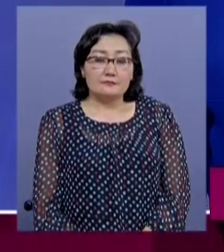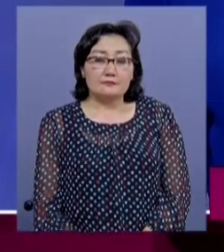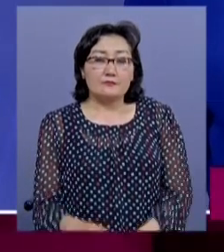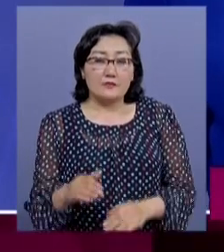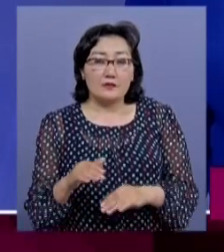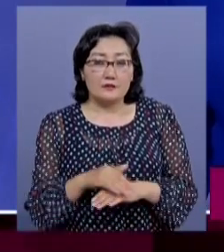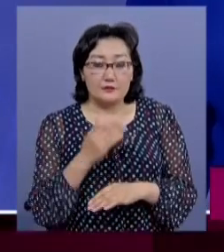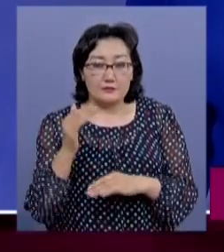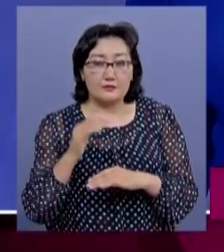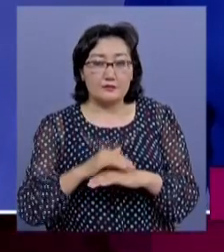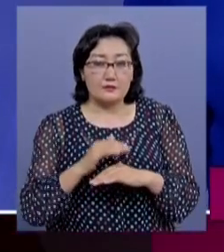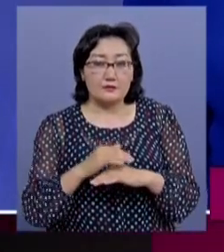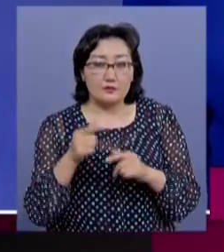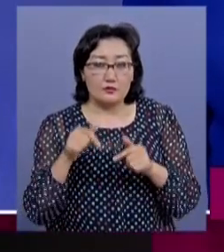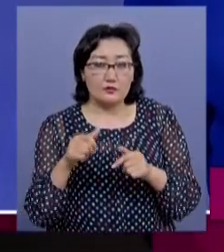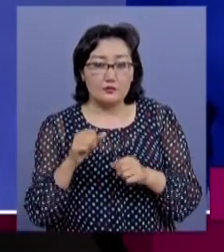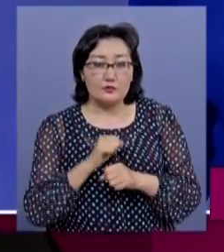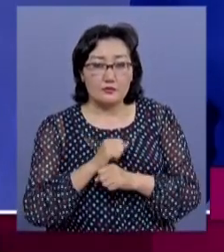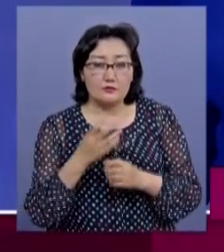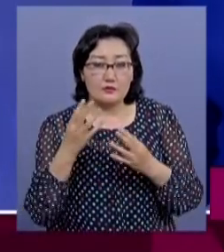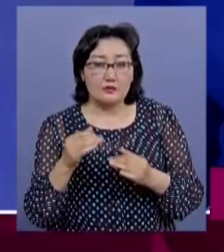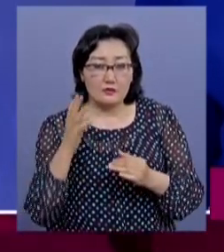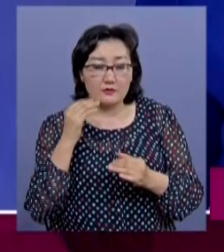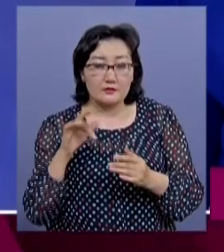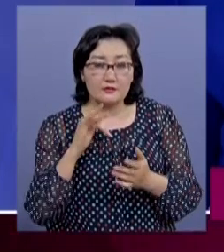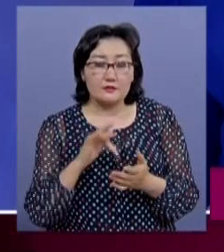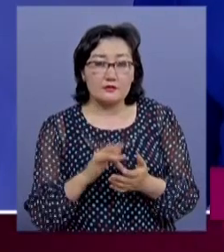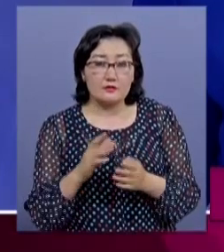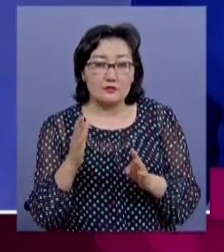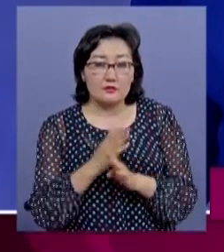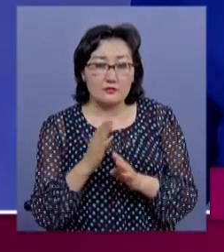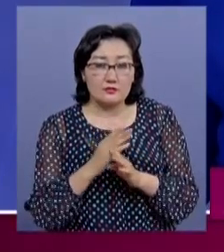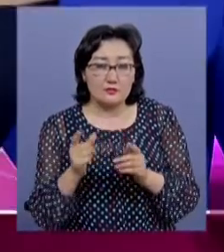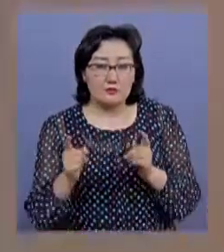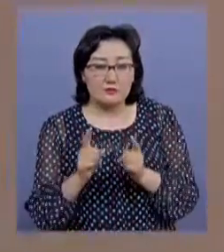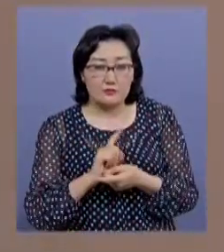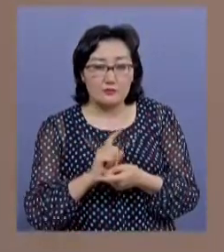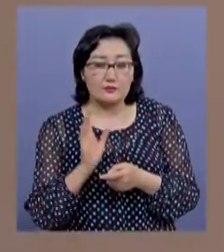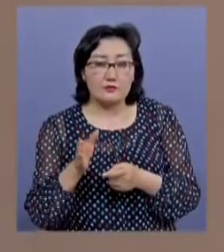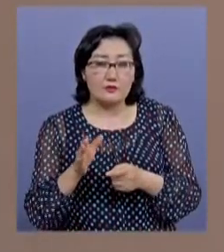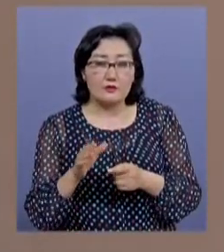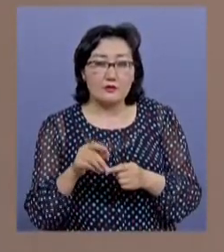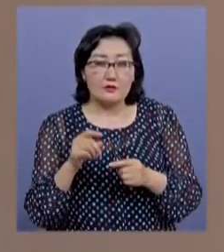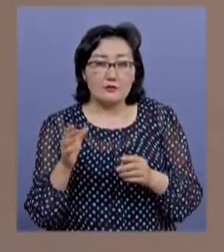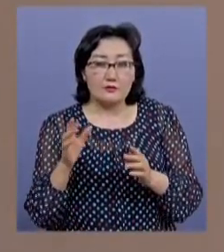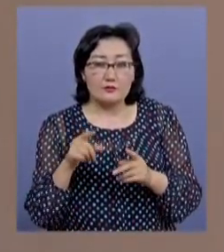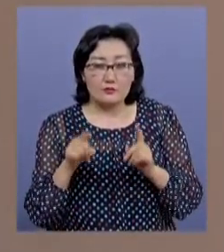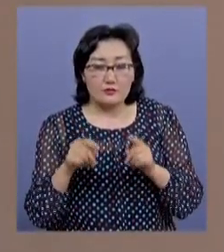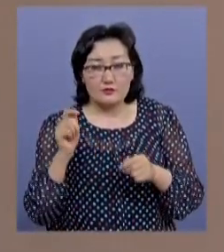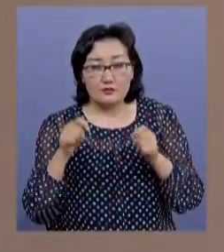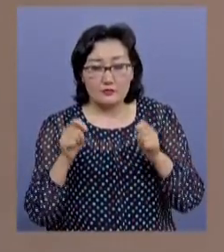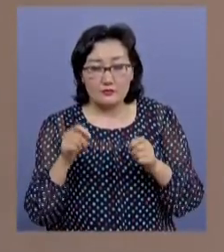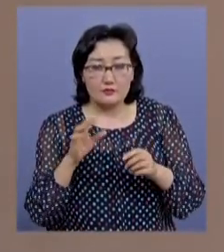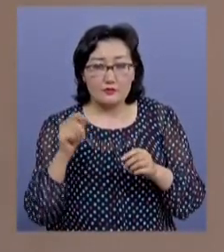Кеш жарық. Осы демалыс күндері Алматы қаласында ауа райы тұрақсыз болады. Кей уақыттарда жаңбыр